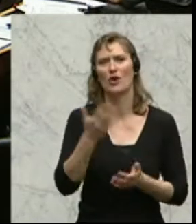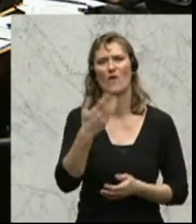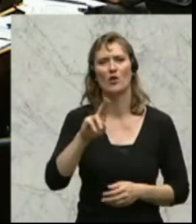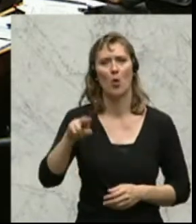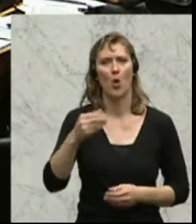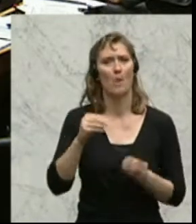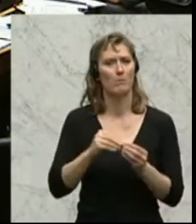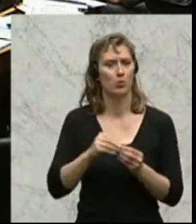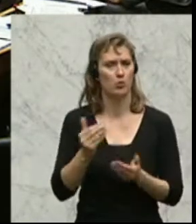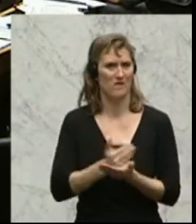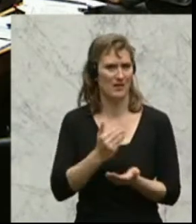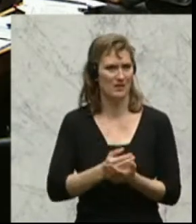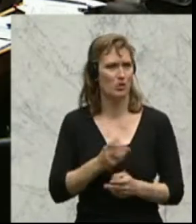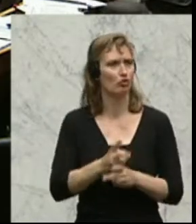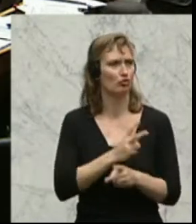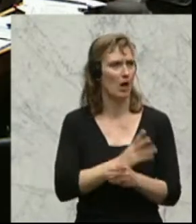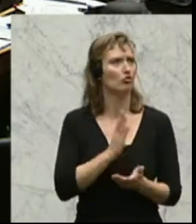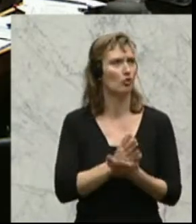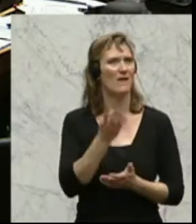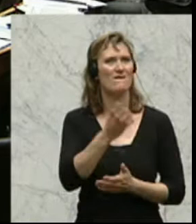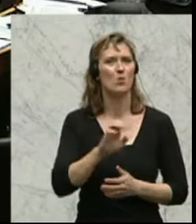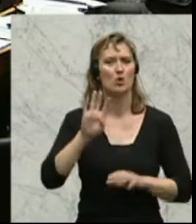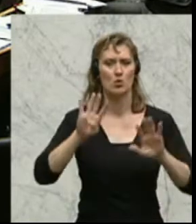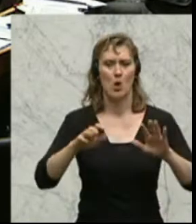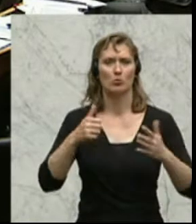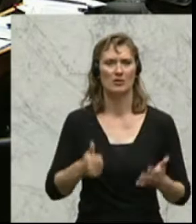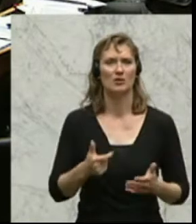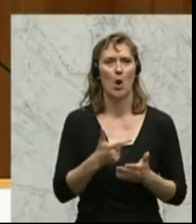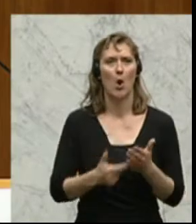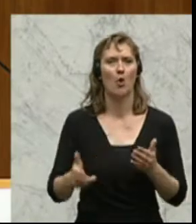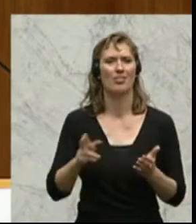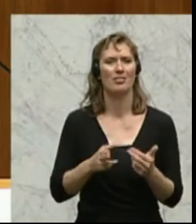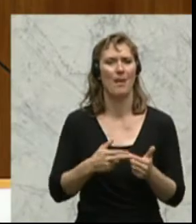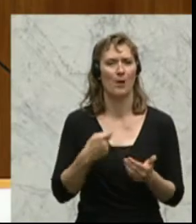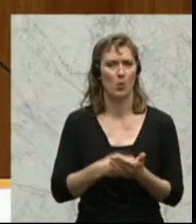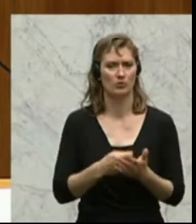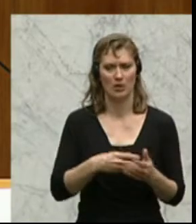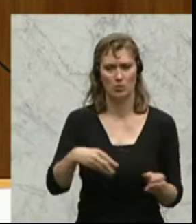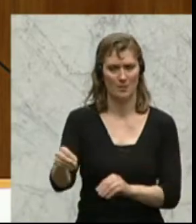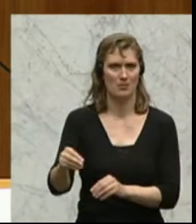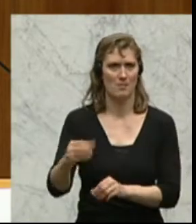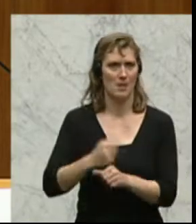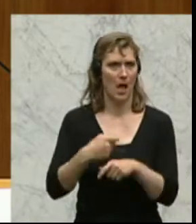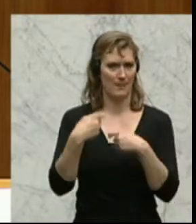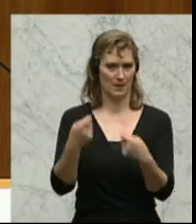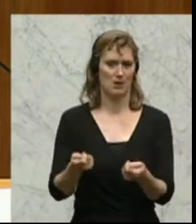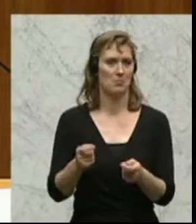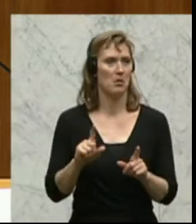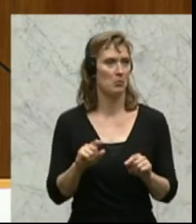Staat 469 Euro Lohnnebenkosten vom Arbeitgeber. Der Arbeitgeber hat also Kosten